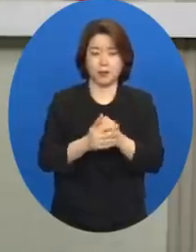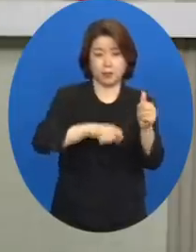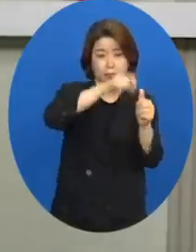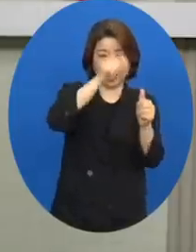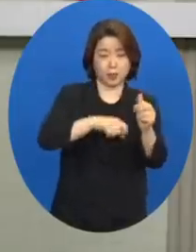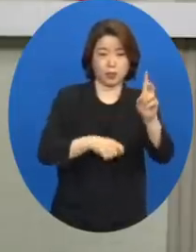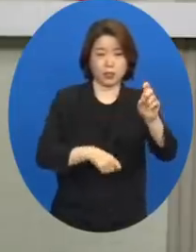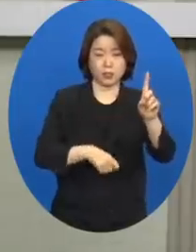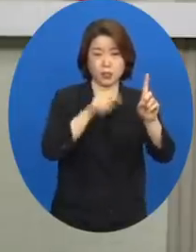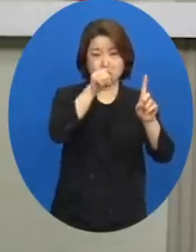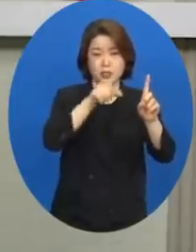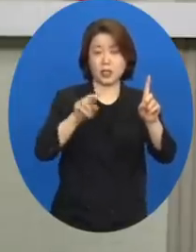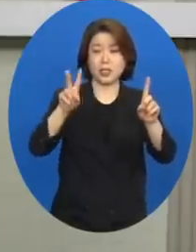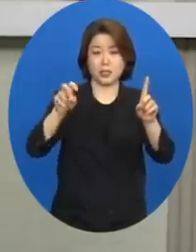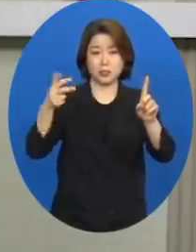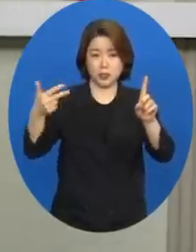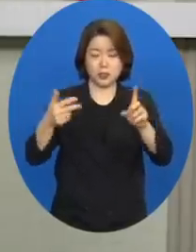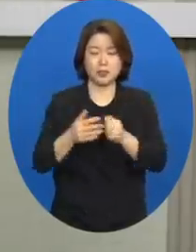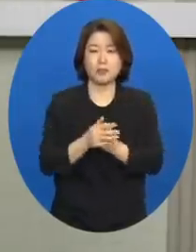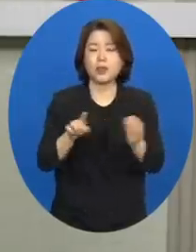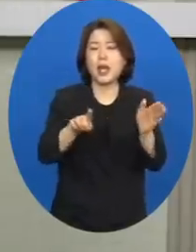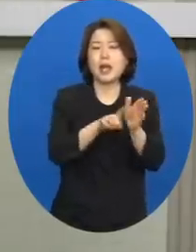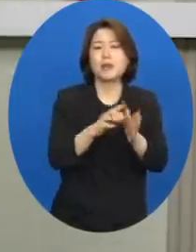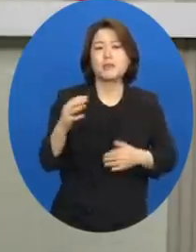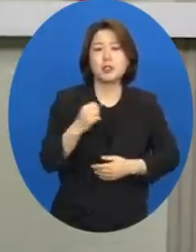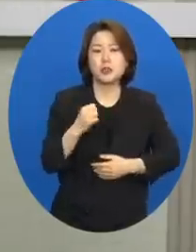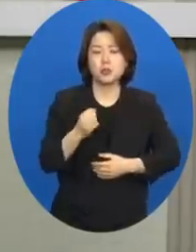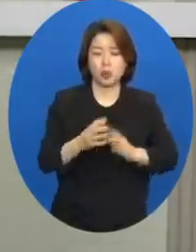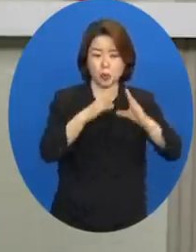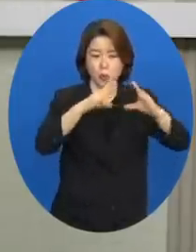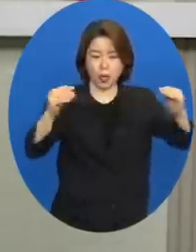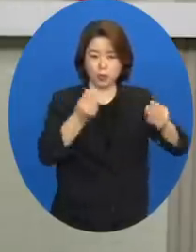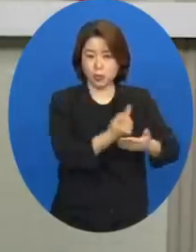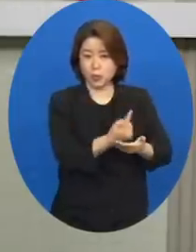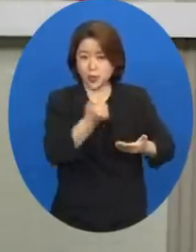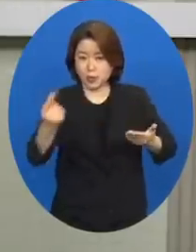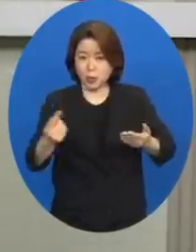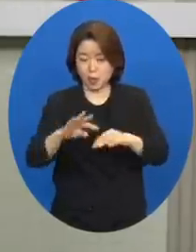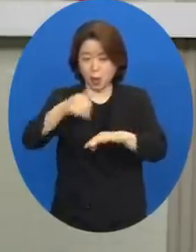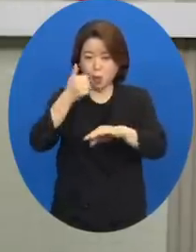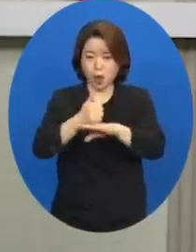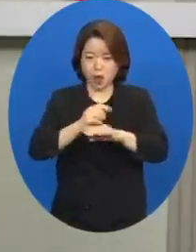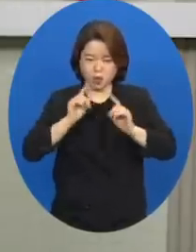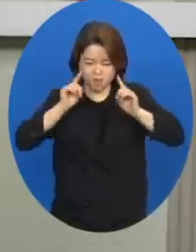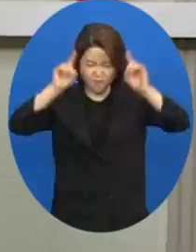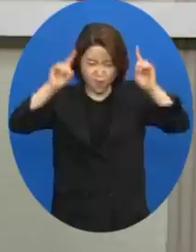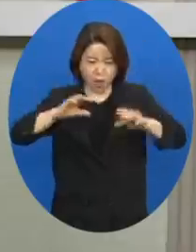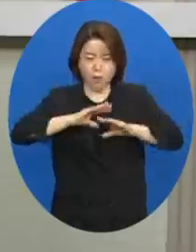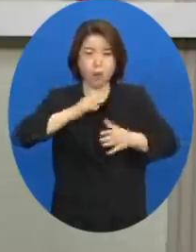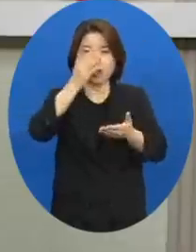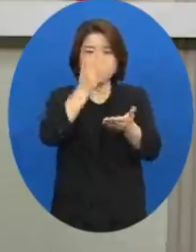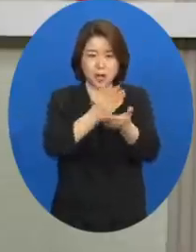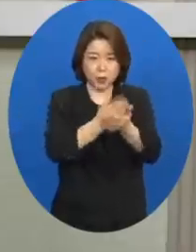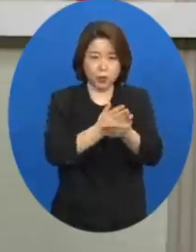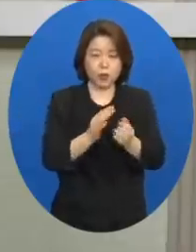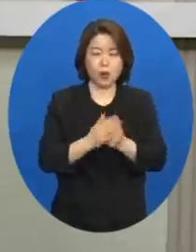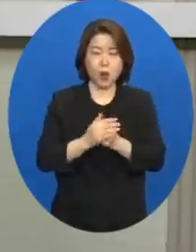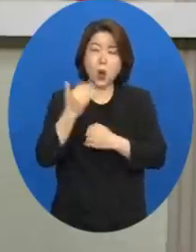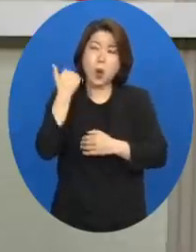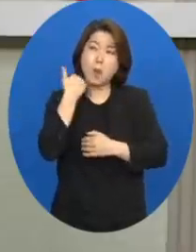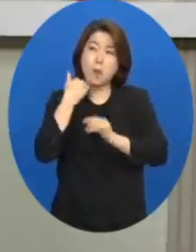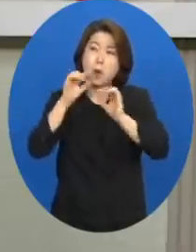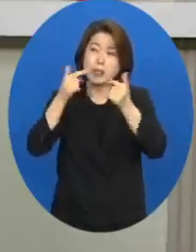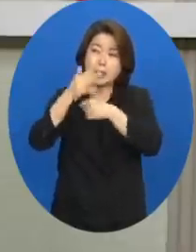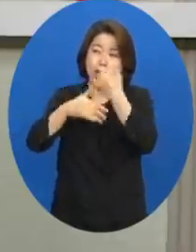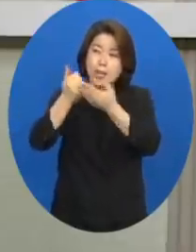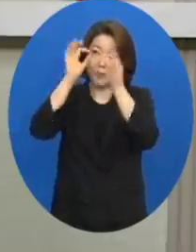말씀 입니다 믿음으로 애굽을 떠나 왕의 노 암을 무서워 하지 아니하고 곧 보이지 아니하는 자를 보는